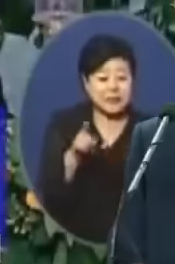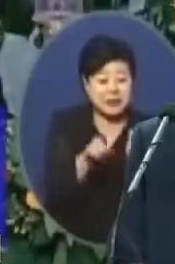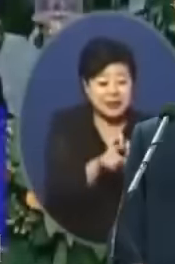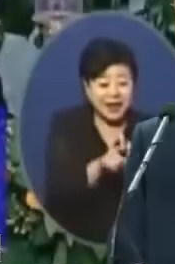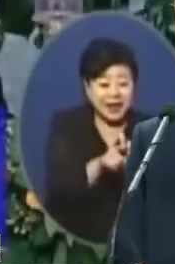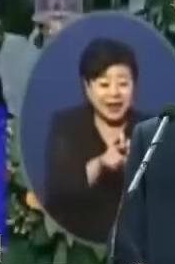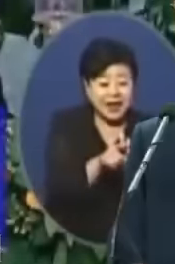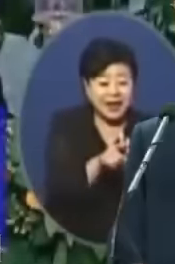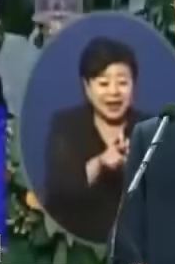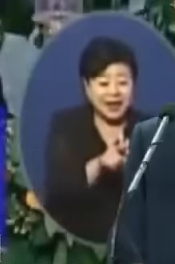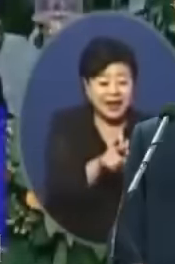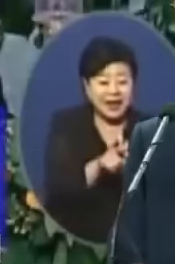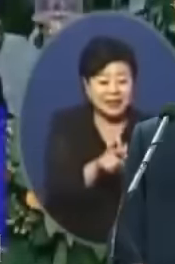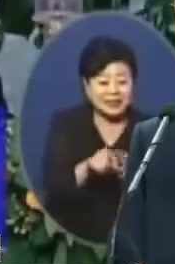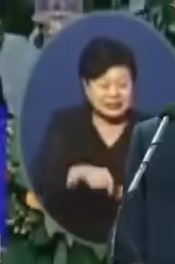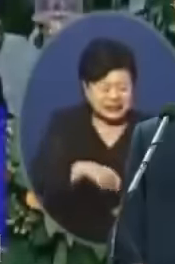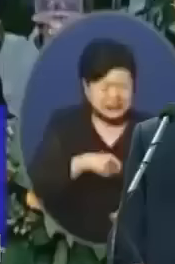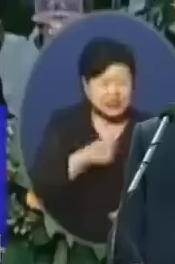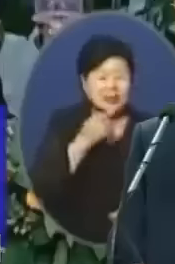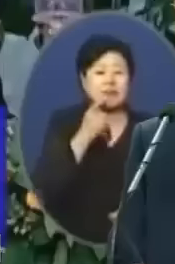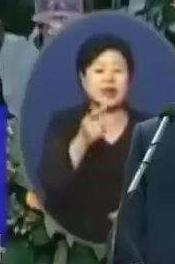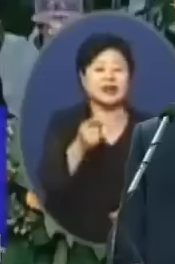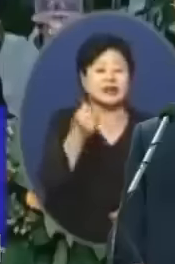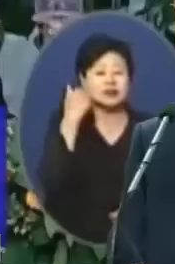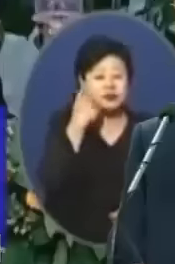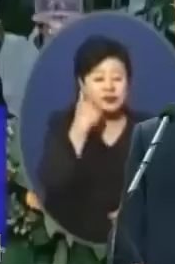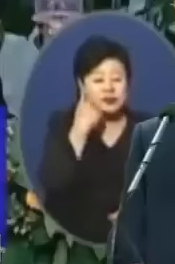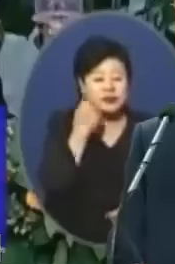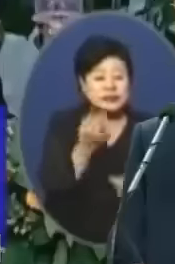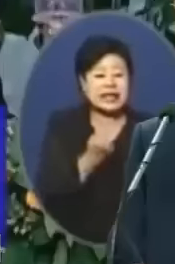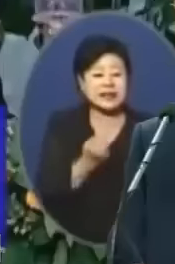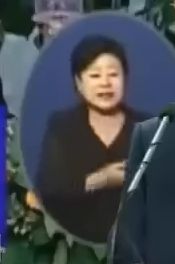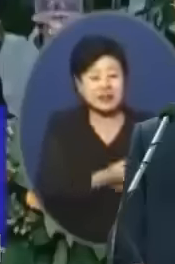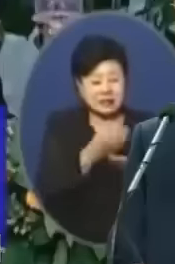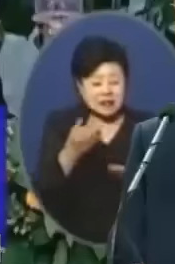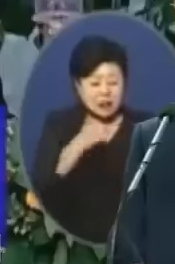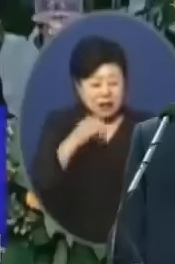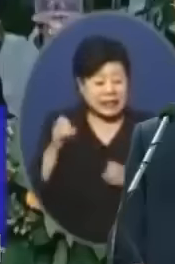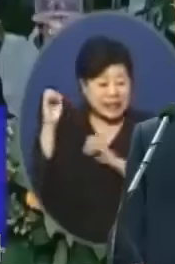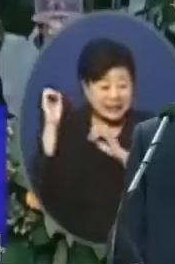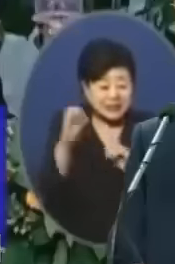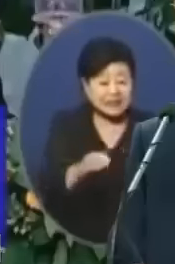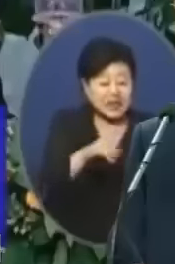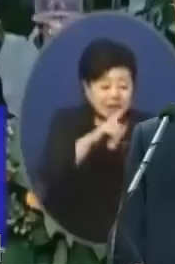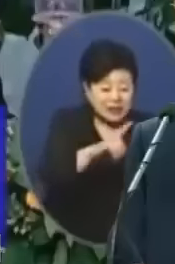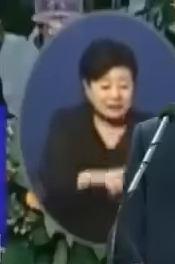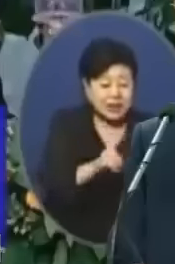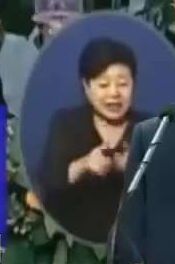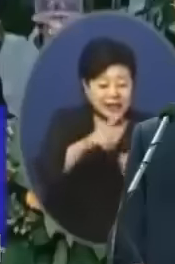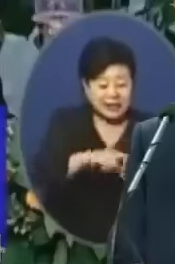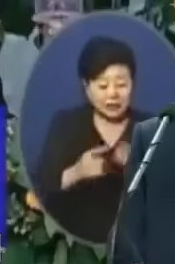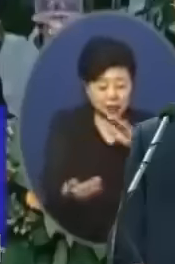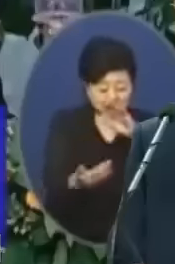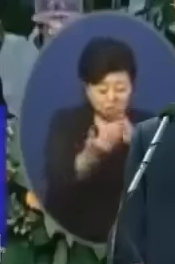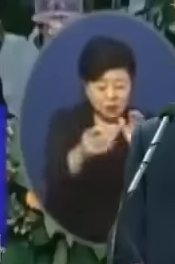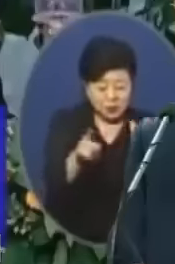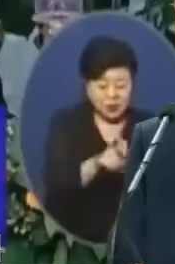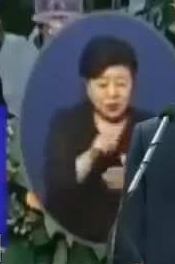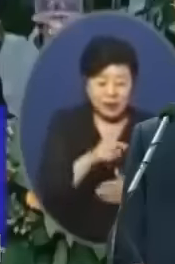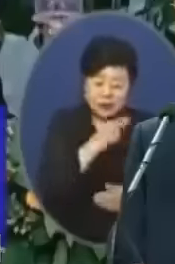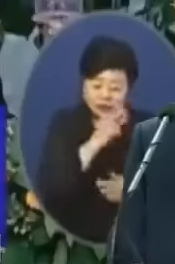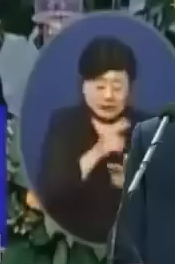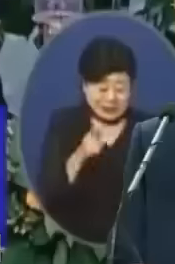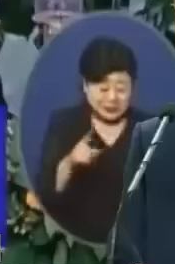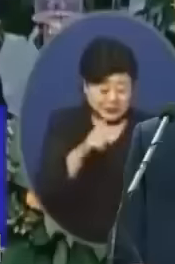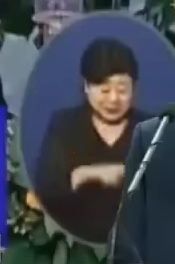믿어라. 내가 진실로 진실로 너에게 이르노니 누구든지 이 산들을 들려 바다에 던지라 하며 그 말하는 것이 이루어질 줄 믿고 마음에